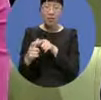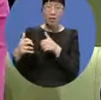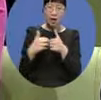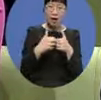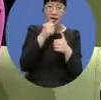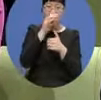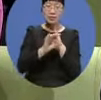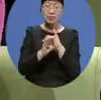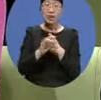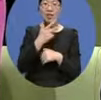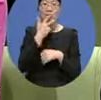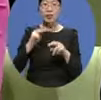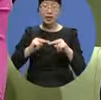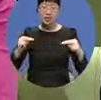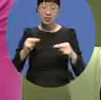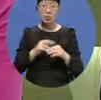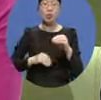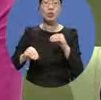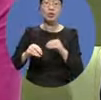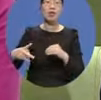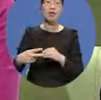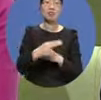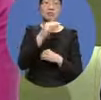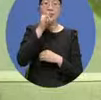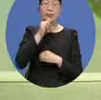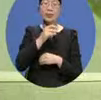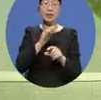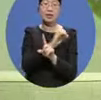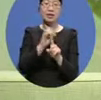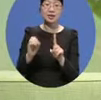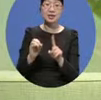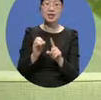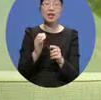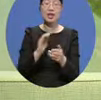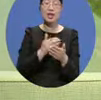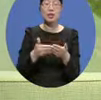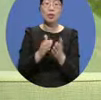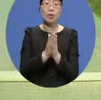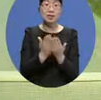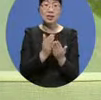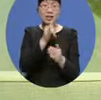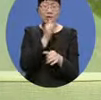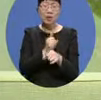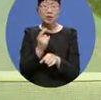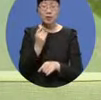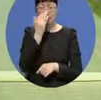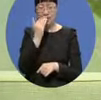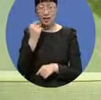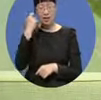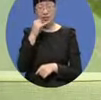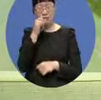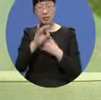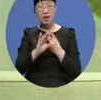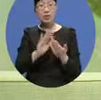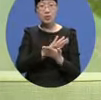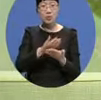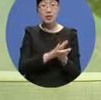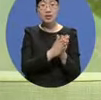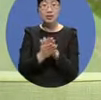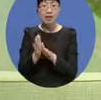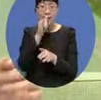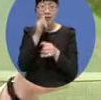한다면 그땐 영어의 끈이 오히려 떨어져 버리겠죠. DVD 또 동화책을 해주다가 조금 아이가 질려하는 것 같다 싶으면 놀이로 싹 전환을